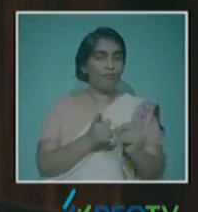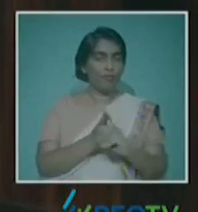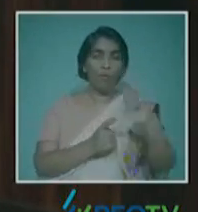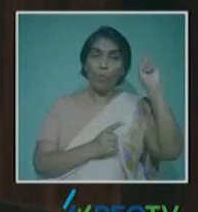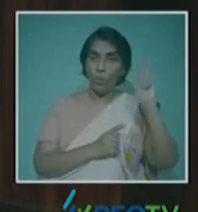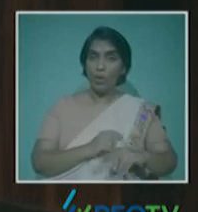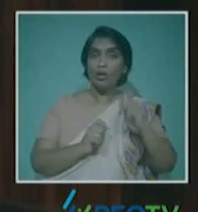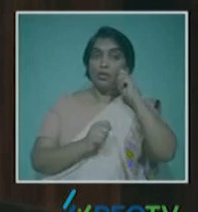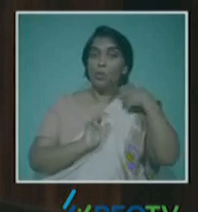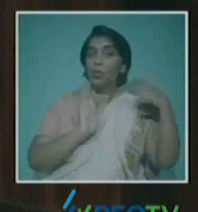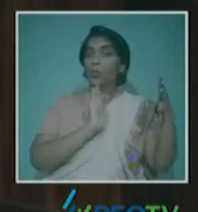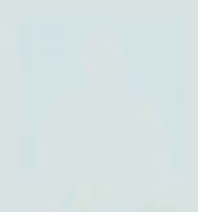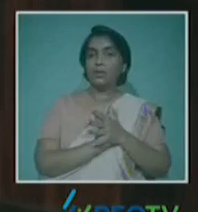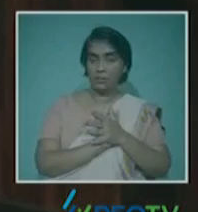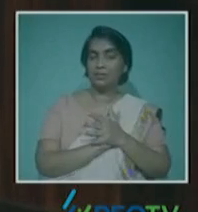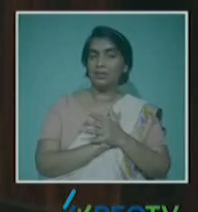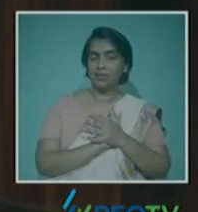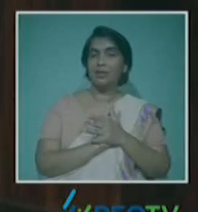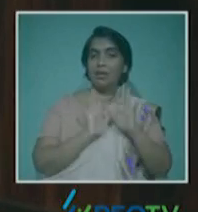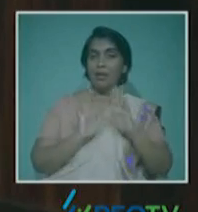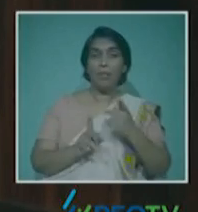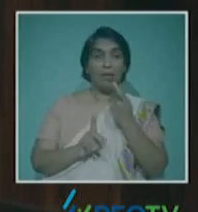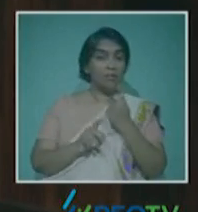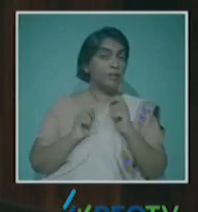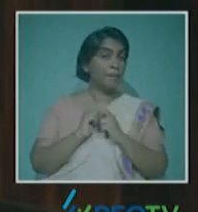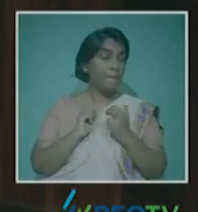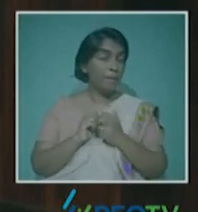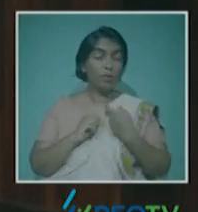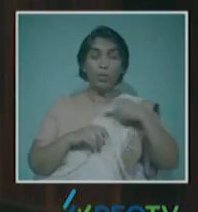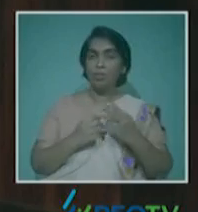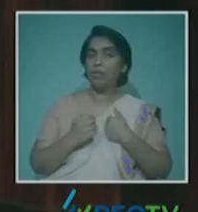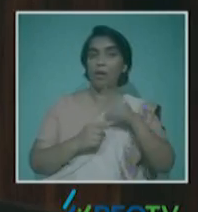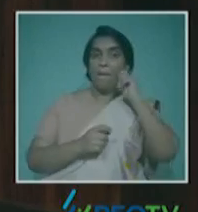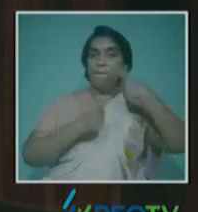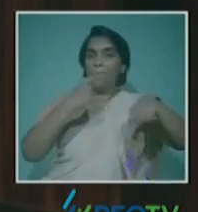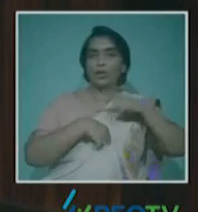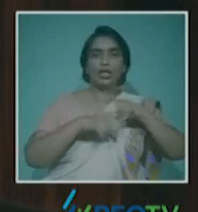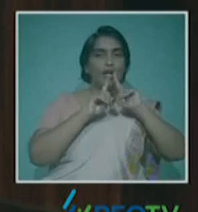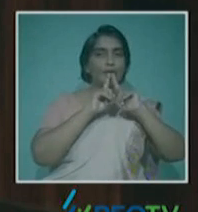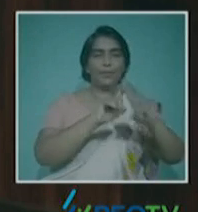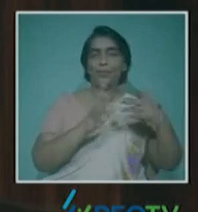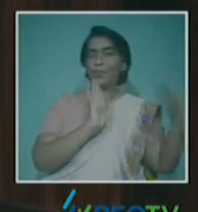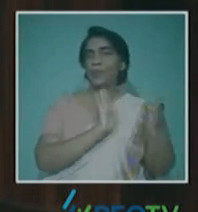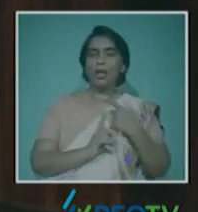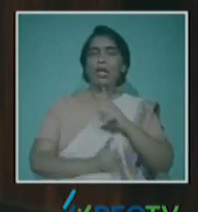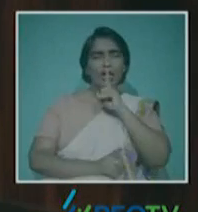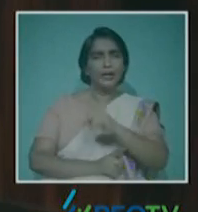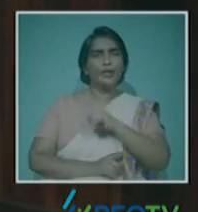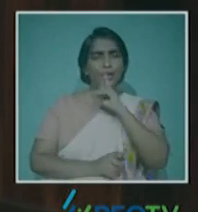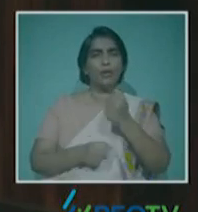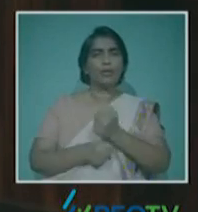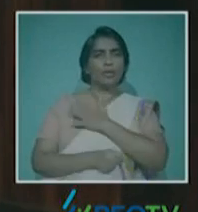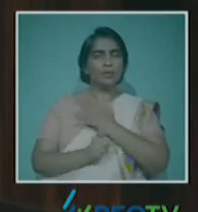ජයගත්තේ ජනතාවත් මේකට හවුල් කරගත්ත නිසා. නමුත් මේ ආර්ථික යුද්ධය ජයගන්න අපි කවදාකවත් ජනතාව හවුල් කරගත්තේ නැහැ. අපි කොච්චර කිව්වත්